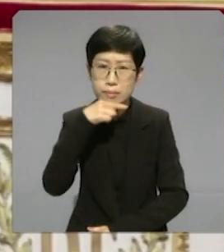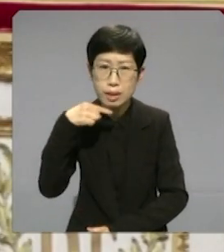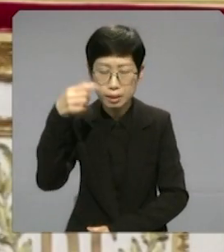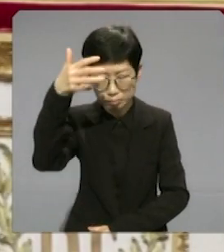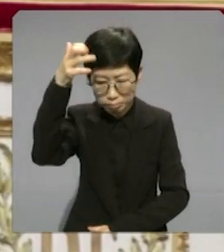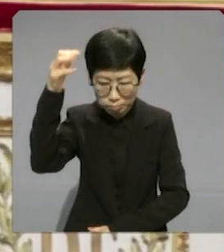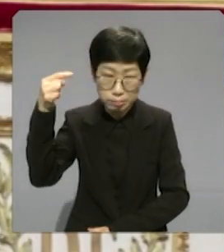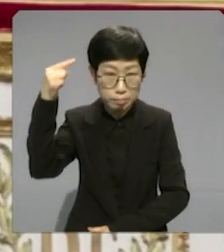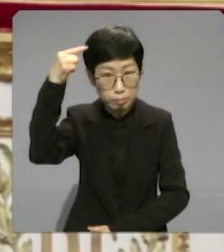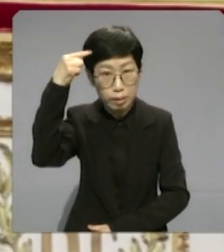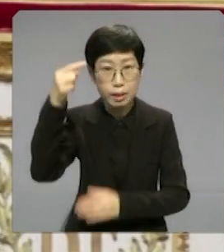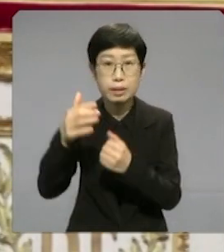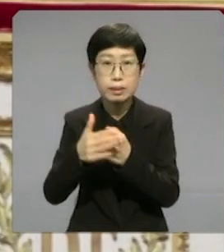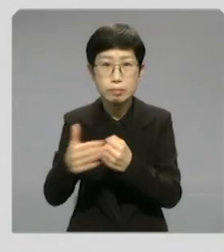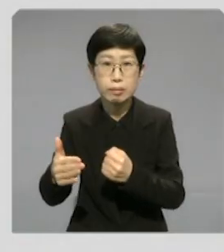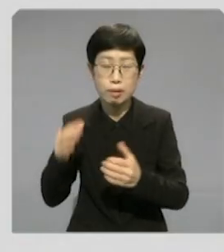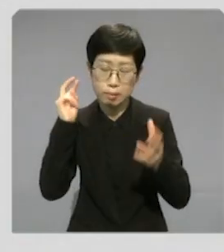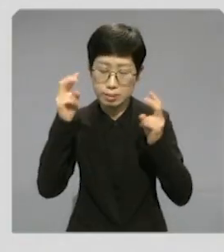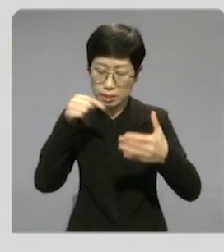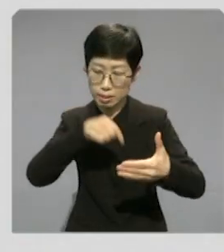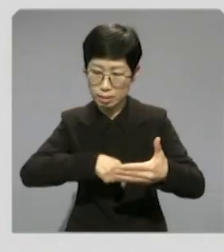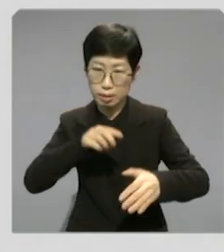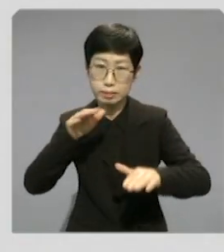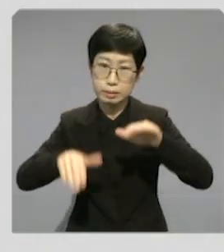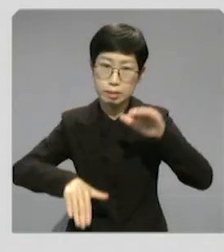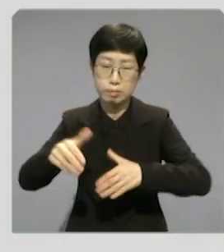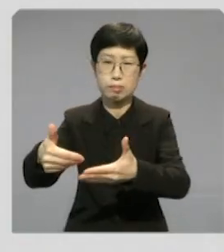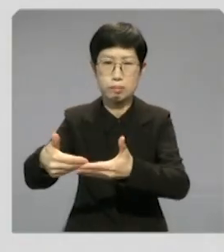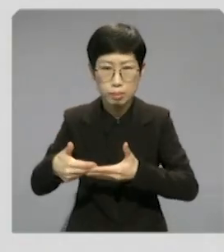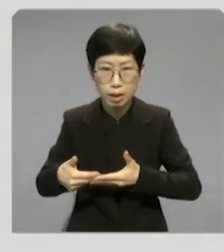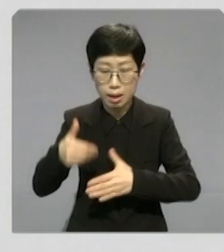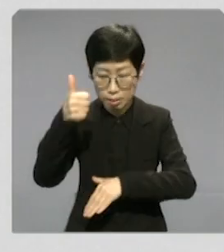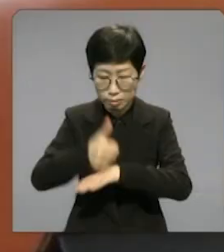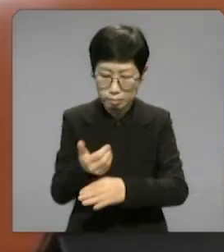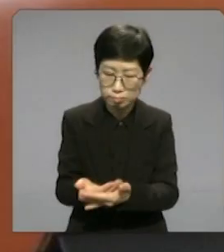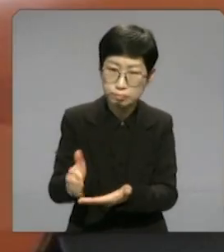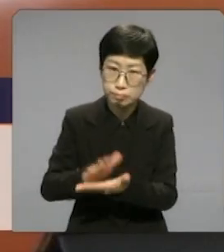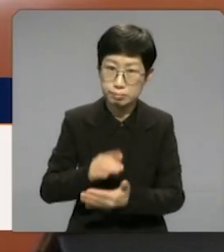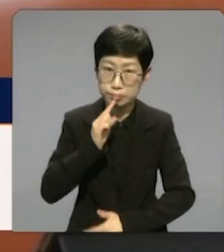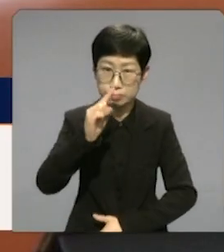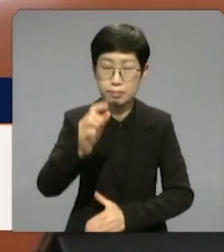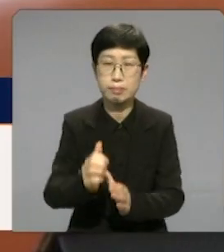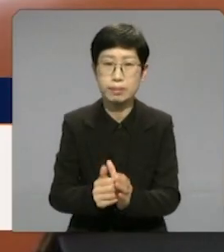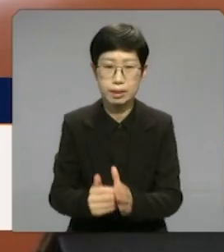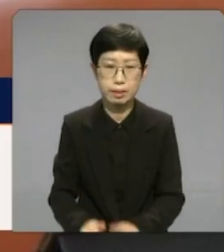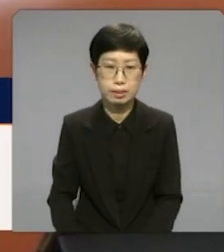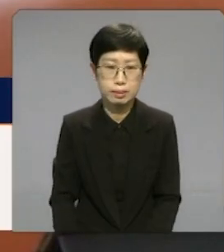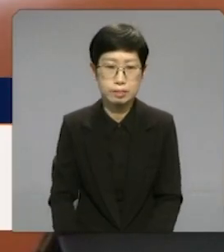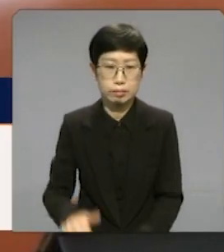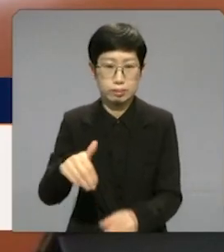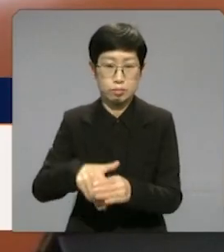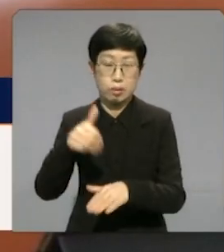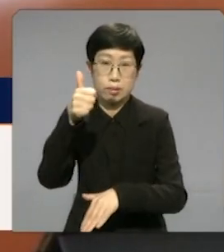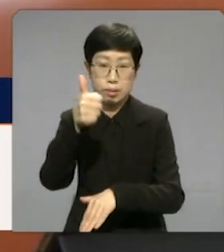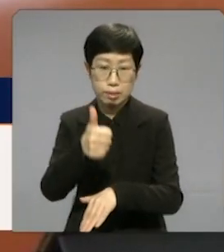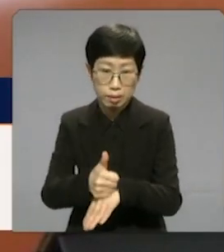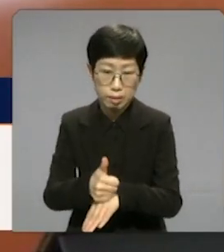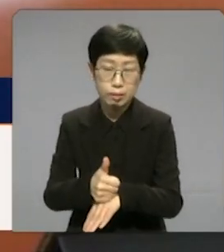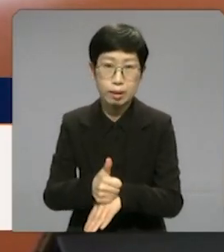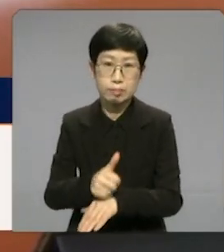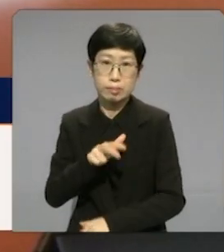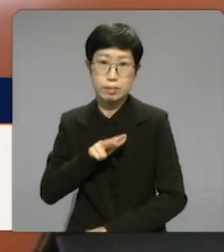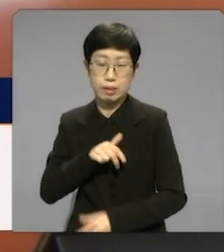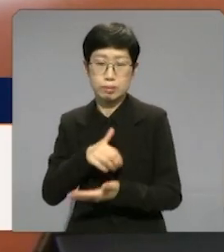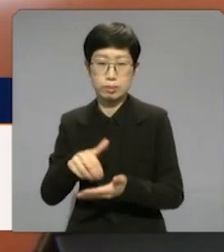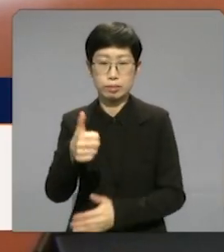인해 직장에서 차별을 받아왔다며 개선을 요구해온 결과입니다. Résultat du scrutin. Votant 50, exprimé